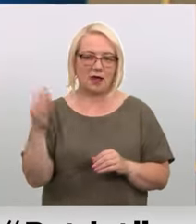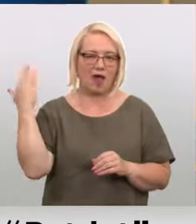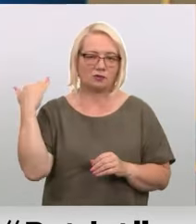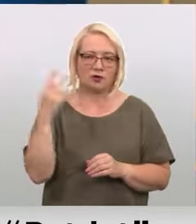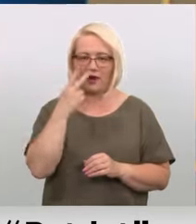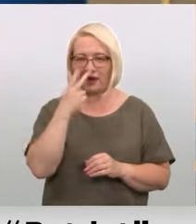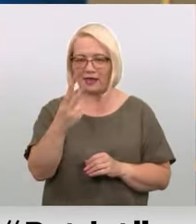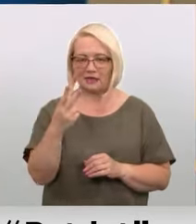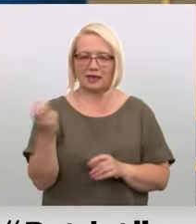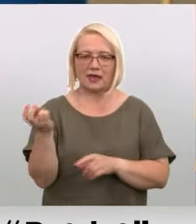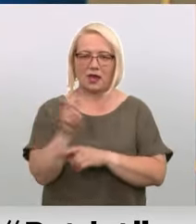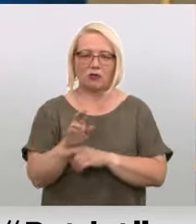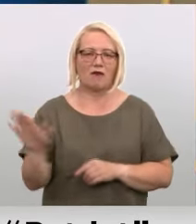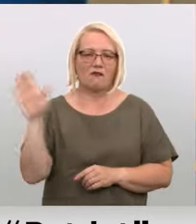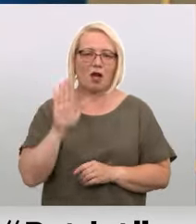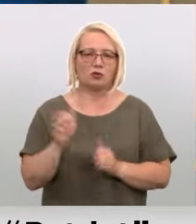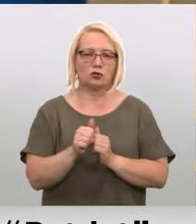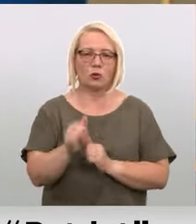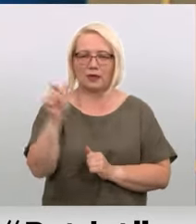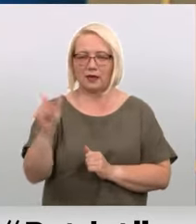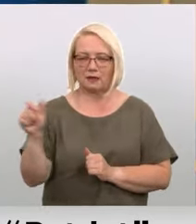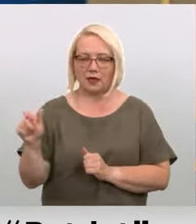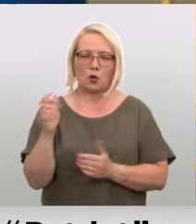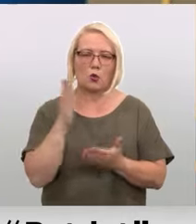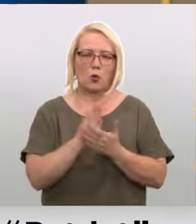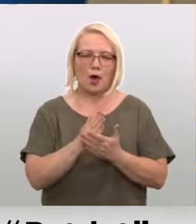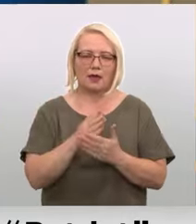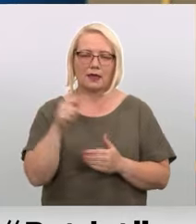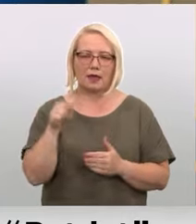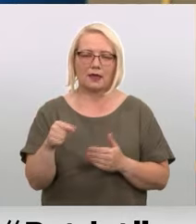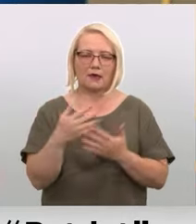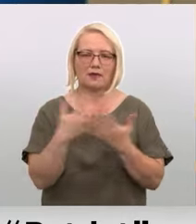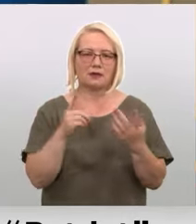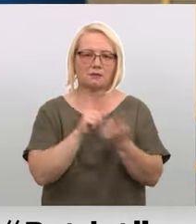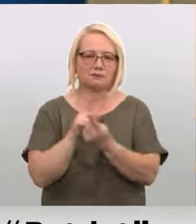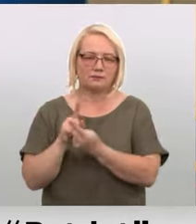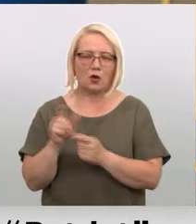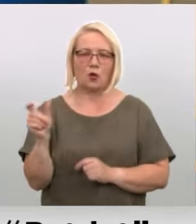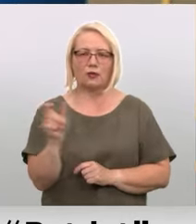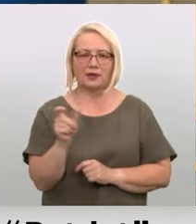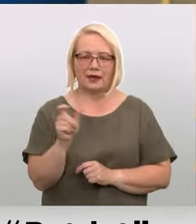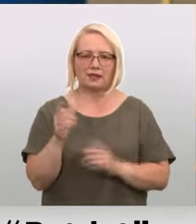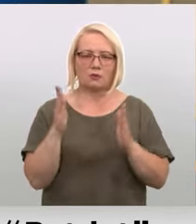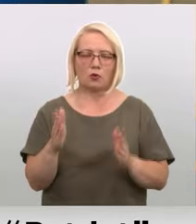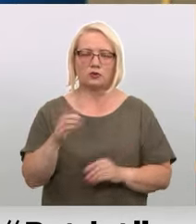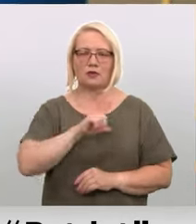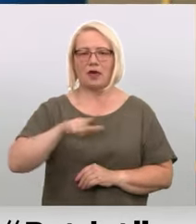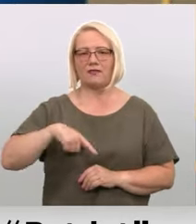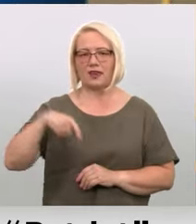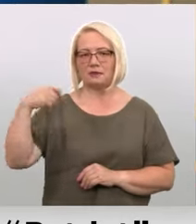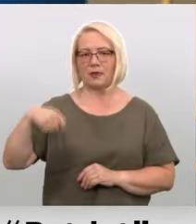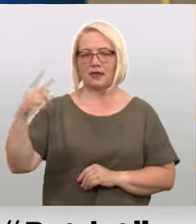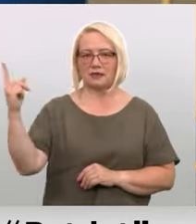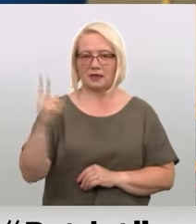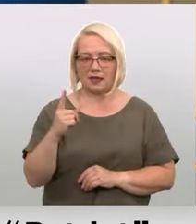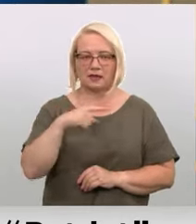ka ierodas valstu līderi un te notiek tā saucamie doorstepi. Un pavisam drīz jānāk arī Latvijas prezidentam. Mēs varam ar